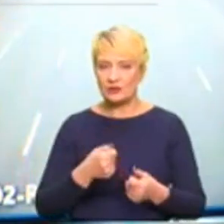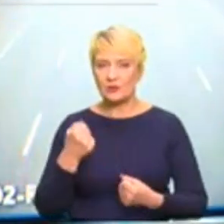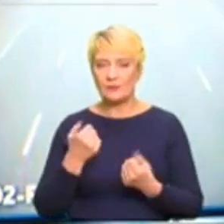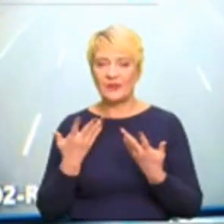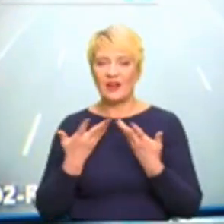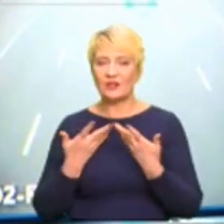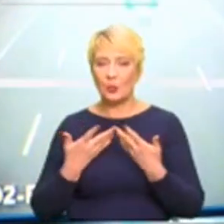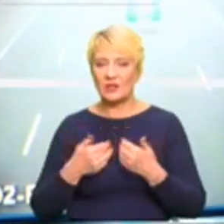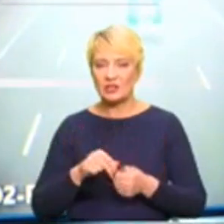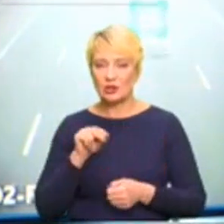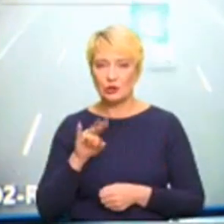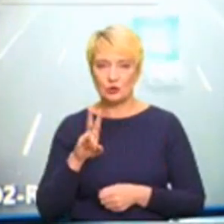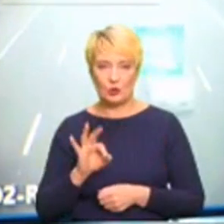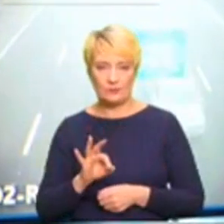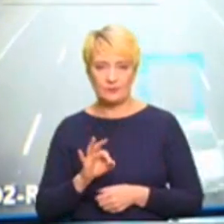автоматично